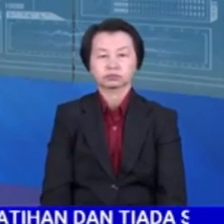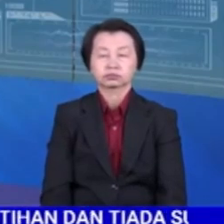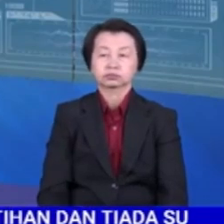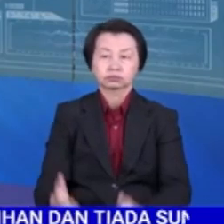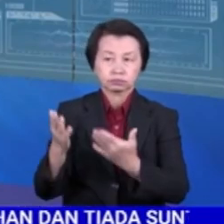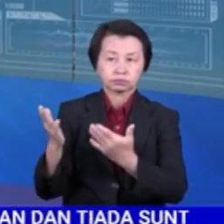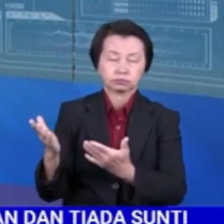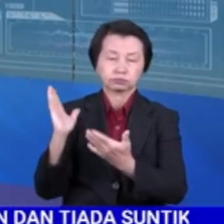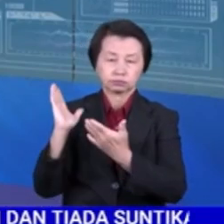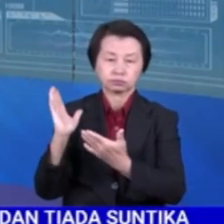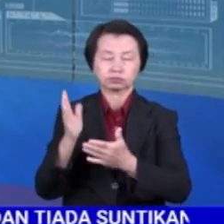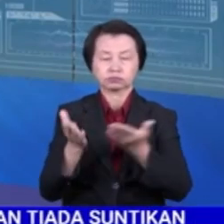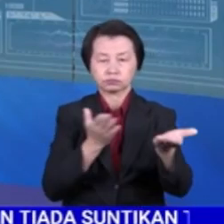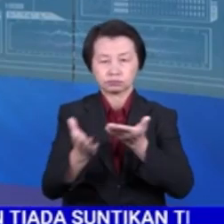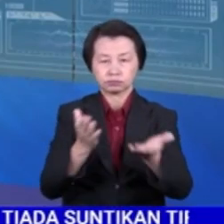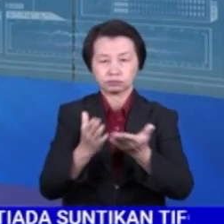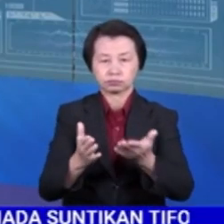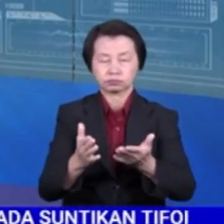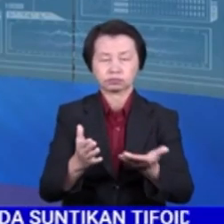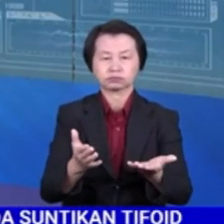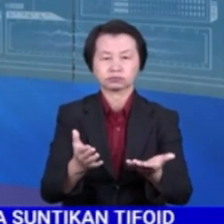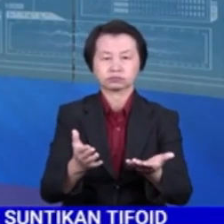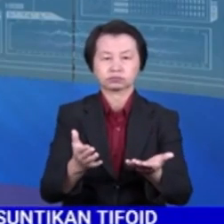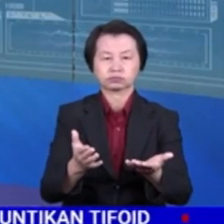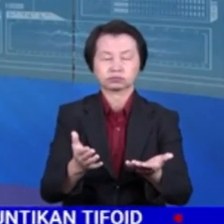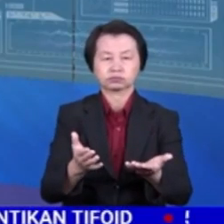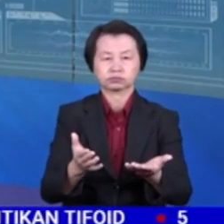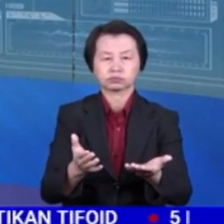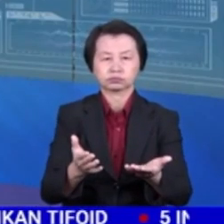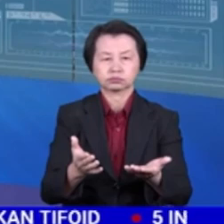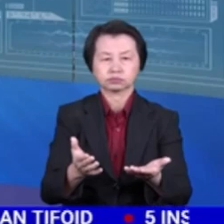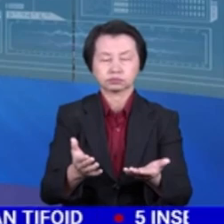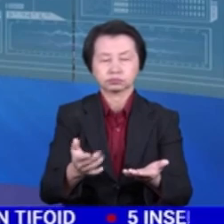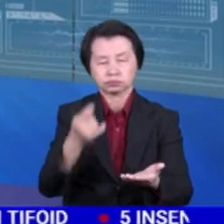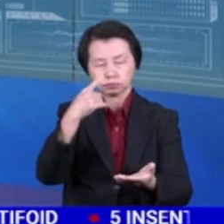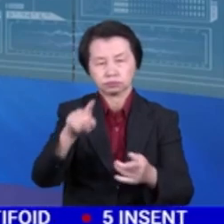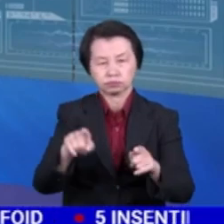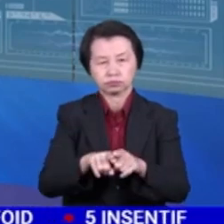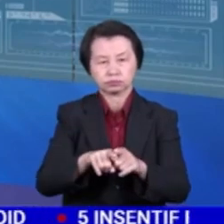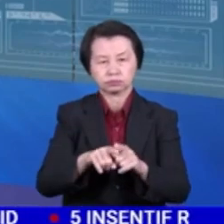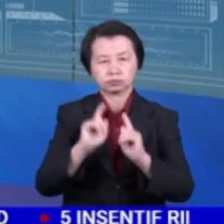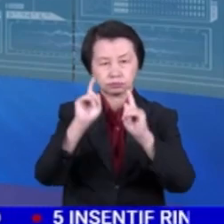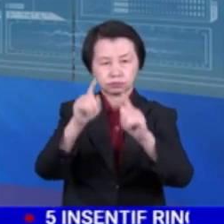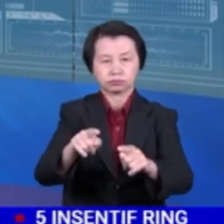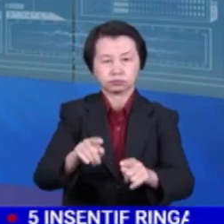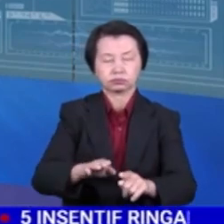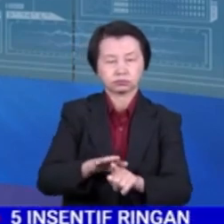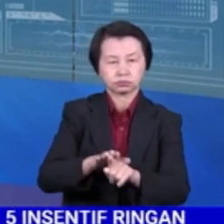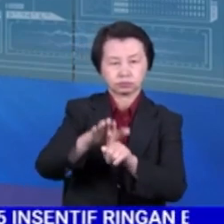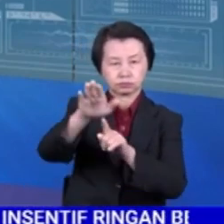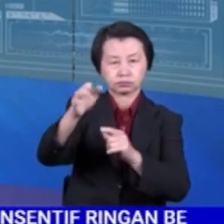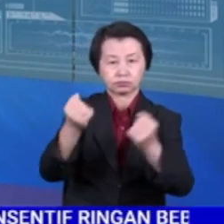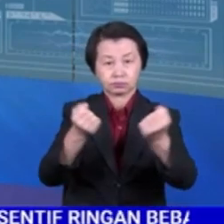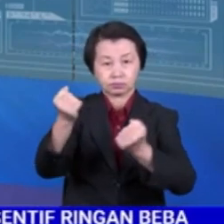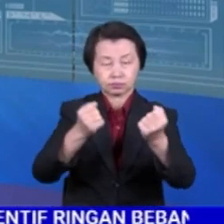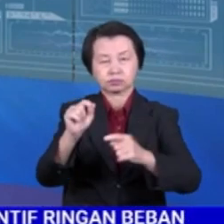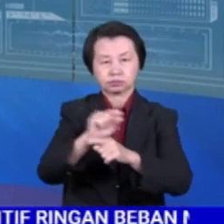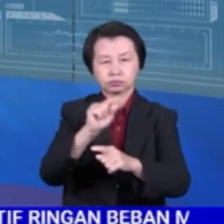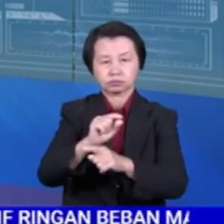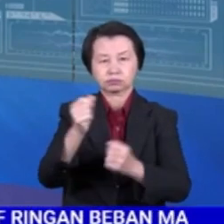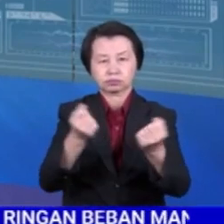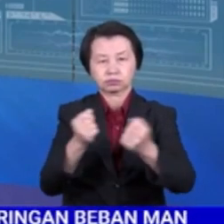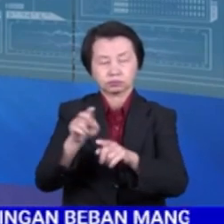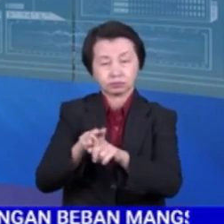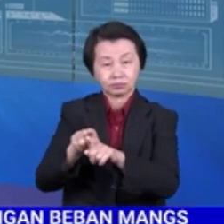Ini pula mengenai perkhidmatan pacuan empat roda yang berfungsi sebagai inisiatif untuk ke puncak Bukit Bendera selain menggunakan